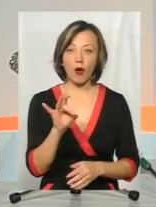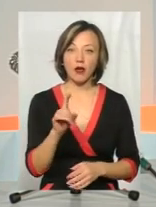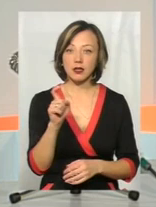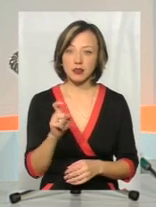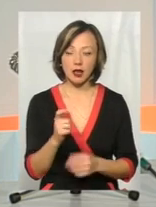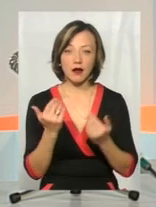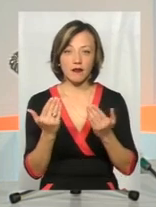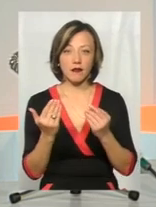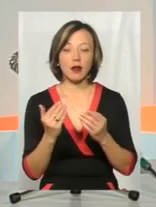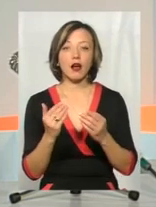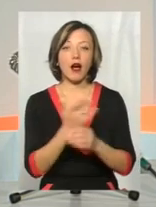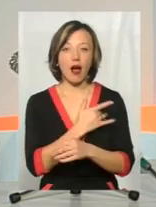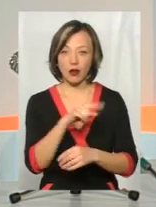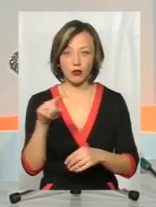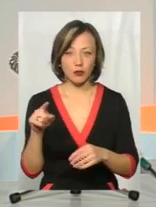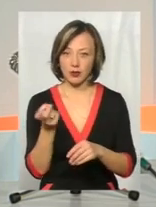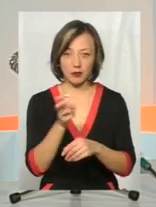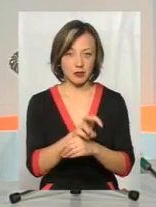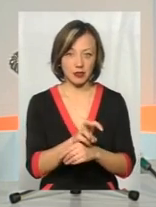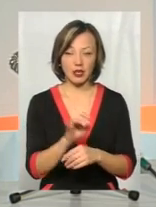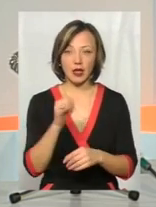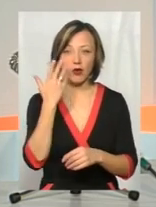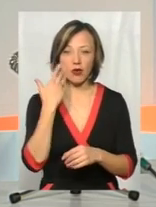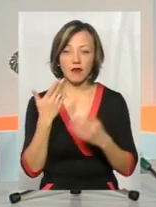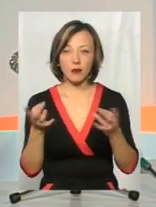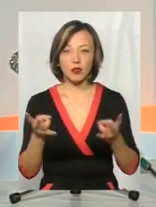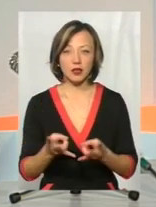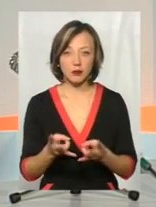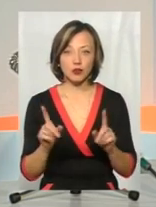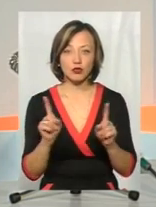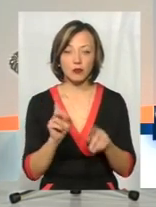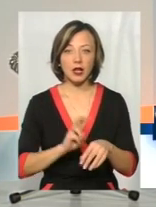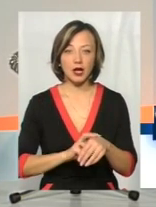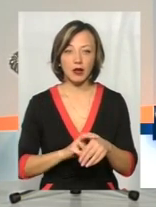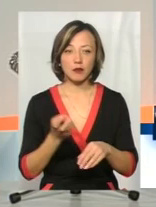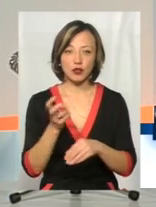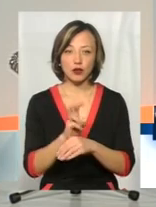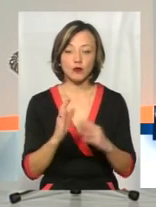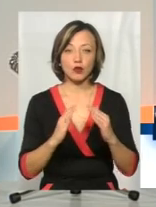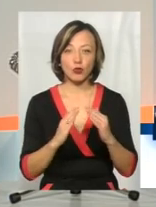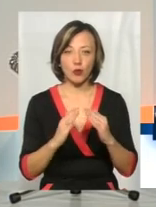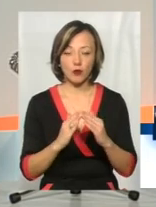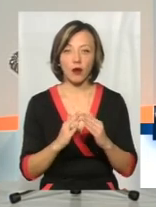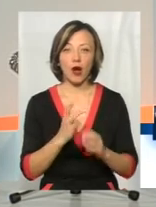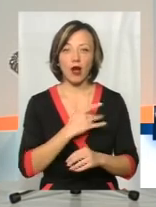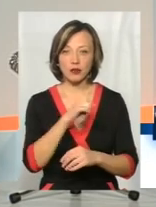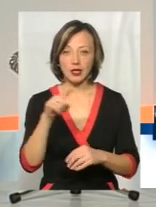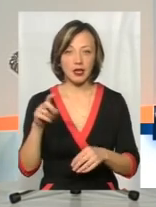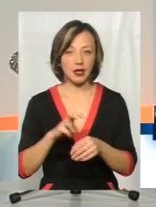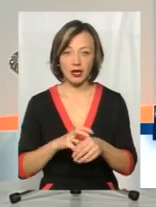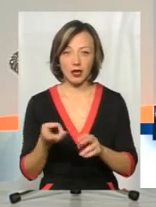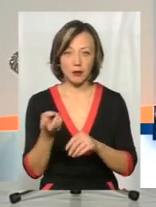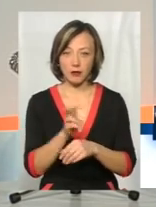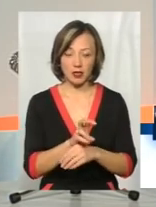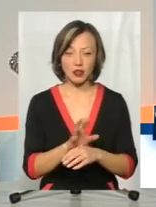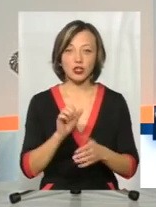в кардіодиспансер ви не підете. І коли вам потрібно буде, щоб лікар прийшов додому, з кардіодиспансера лікар не